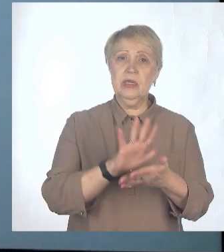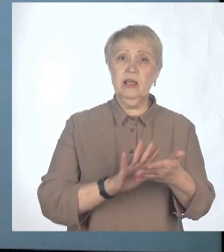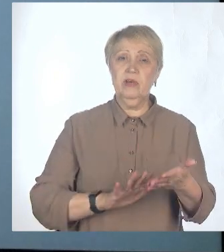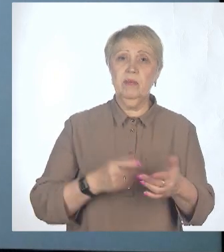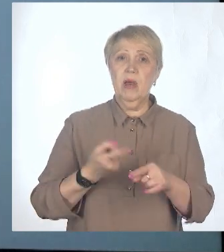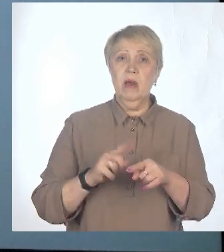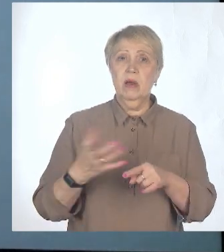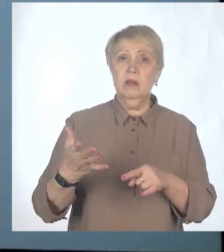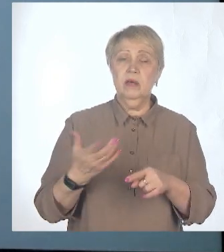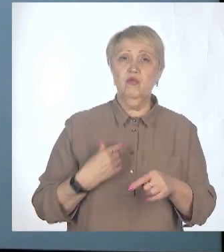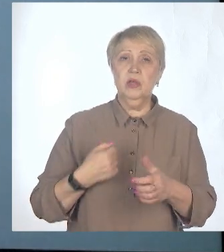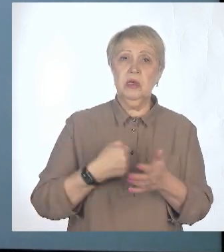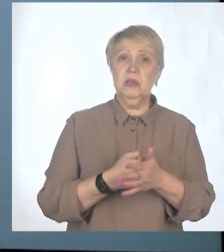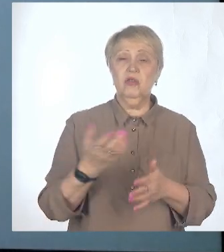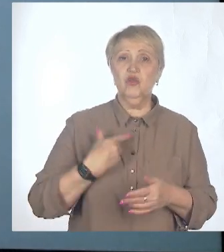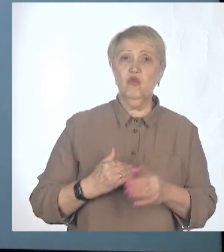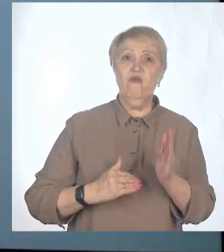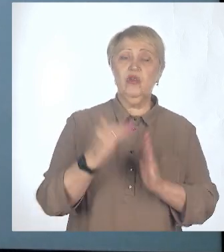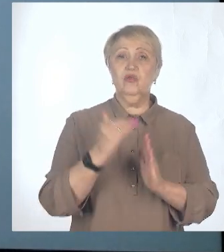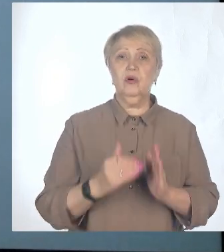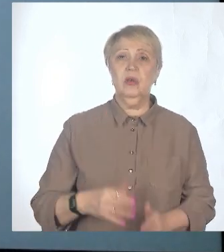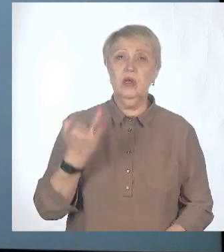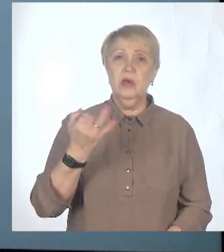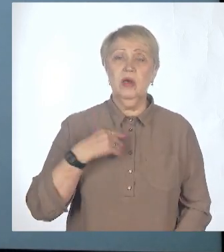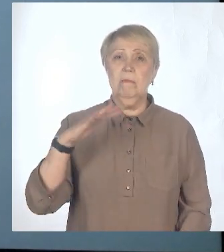достаточно высокая. И также в административном персонале около